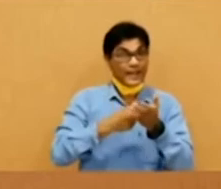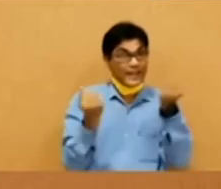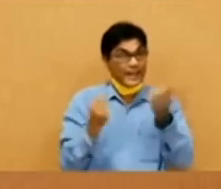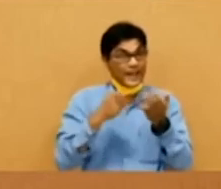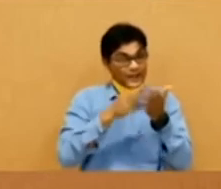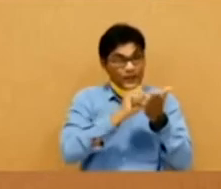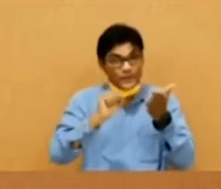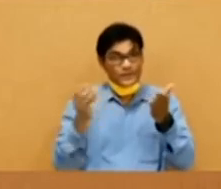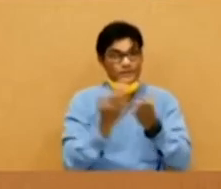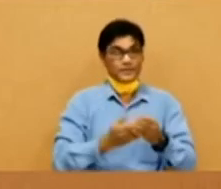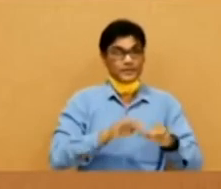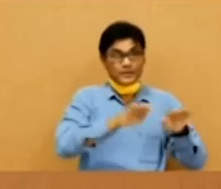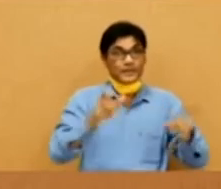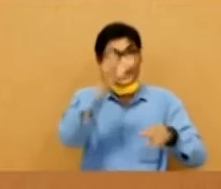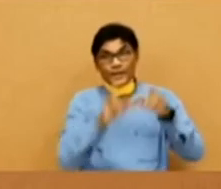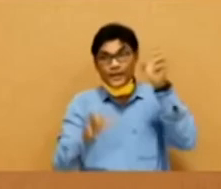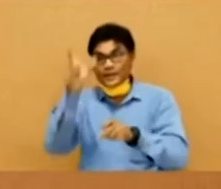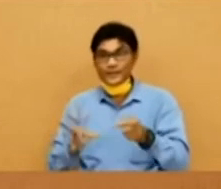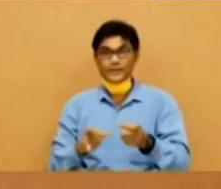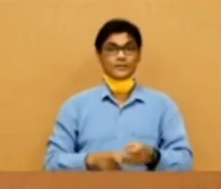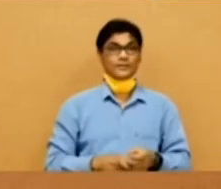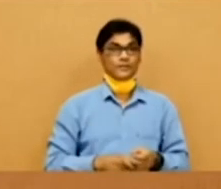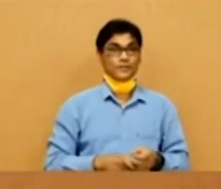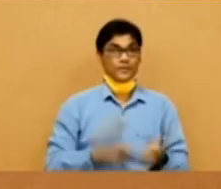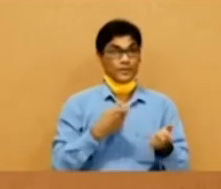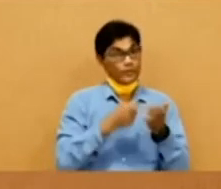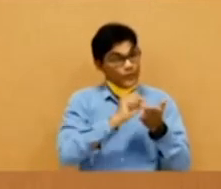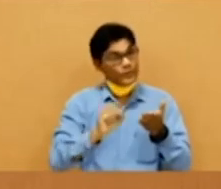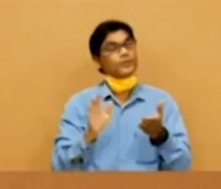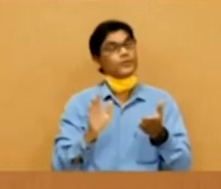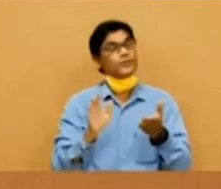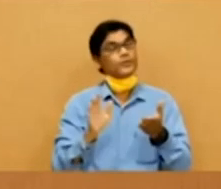କରନ୍ତୁ ଏବଂ ଯେଉଁ ଯାତ୍ରୀମାନେ ଆସୁଛନ୍ତି ସେମାନଙ୍କର ମଧ୍ୟ ପଞ୍ଜୀକରଣ କରନ୍ତୁ।